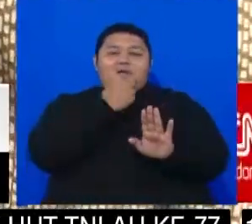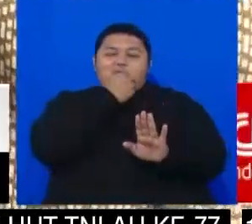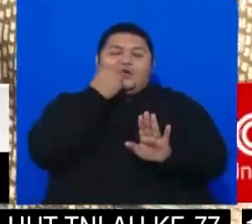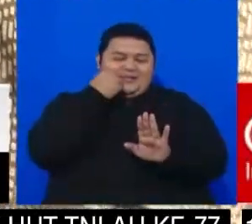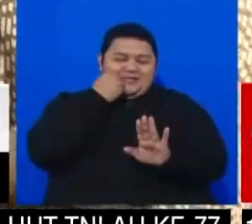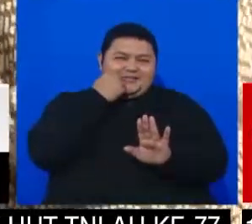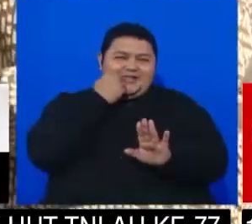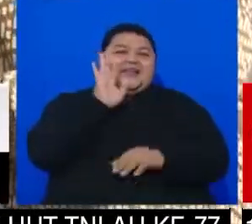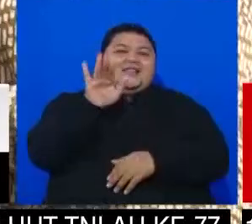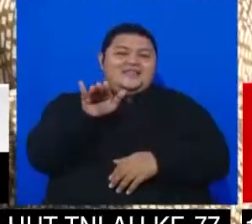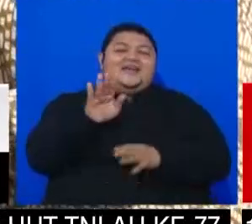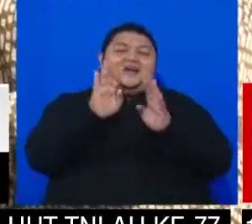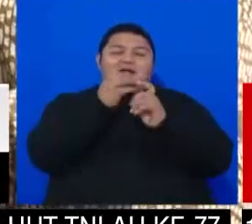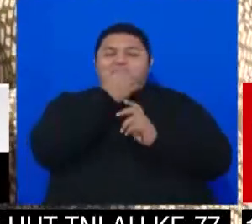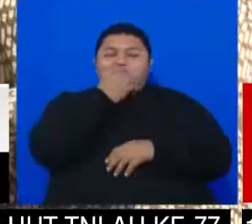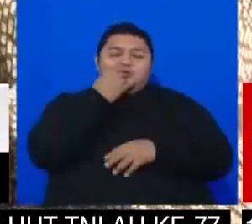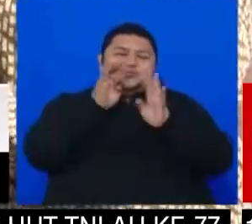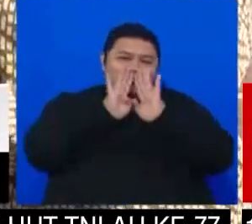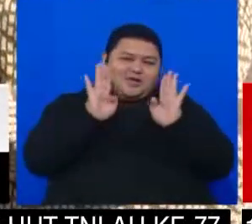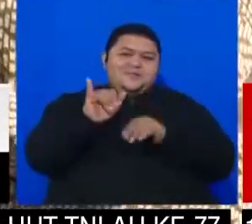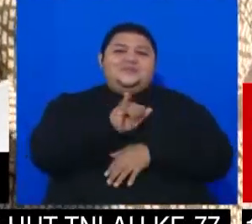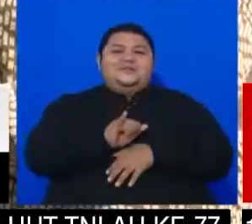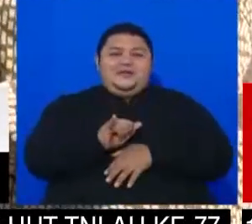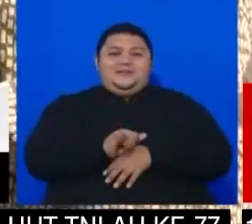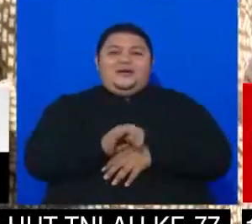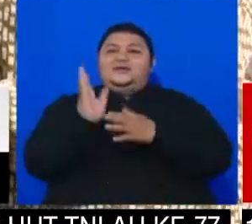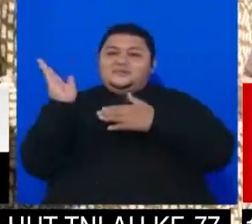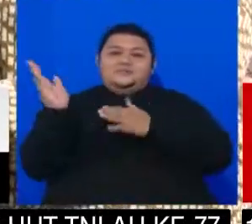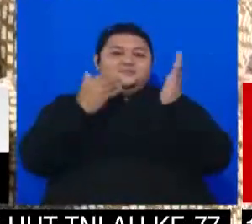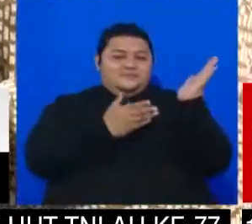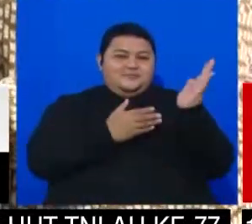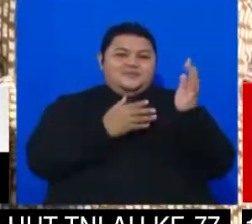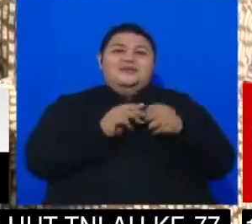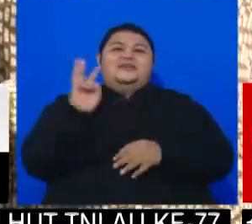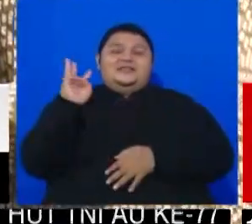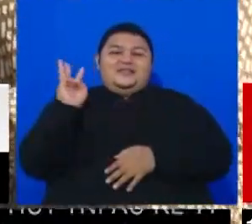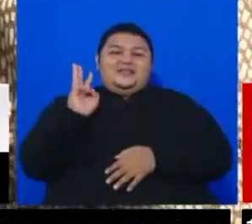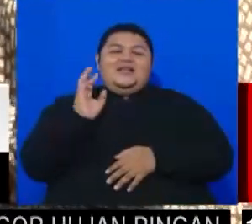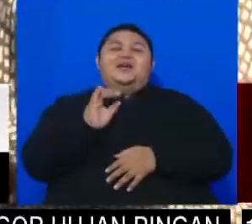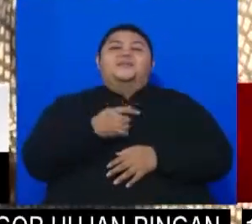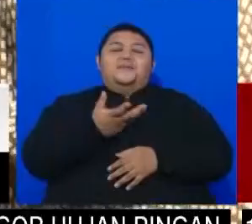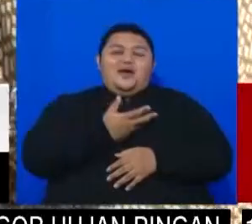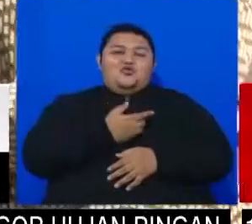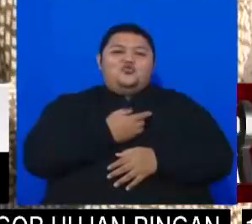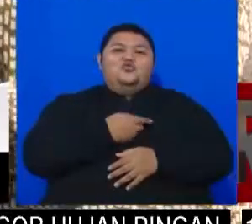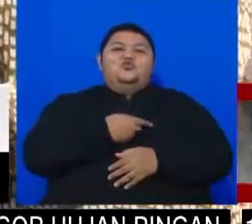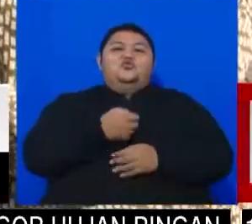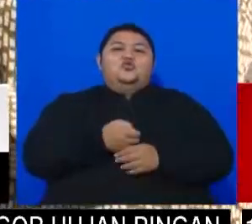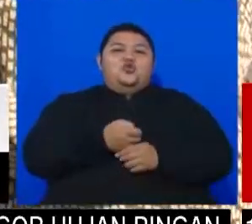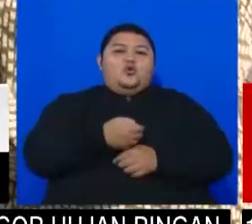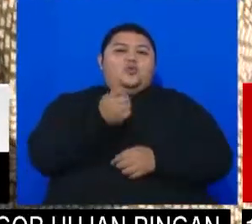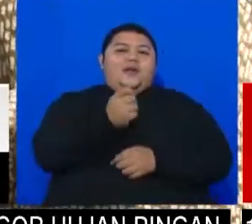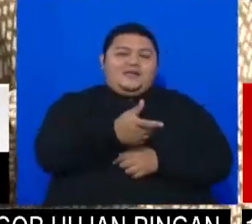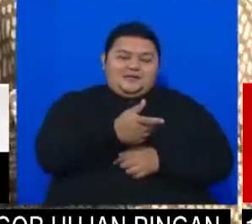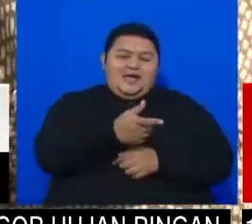buka puasa bareng. Nah, kali ini saya sudah bersama dengan Tesela dan juga Bu Yanti. Kita adalah Power Ranger. Oh, bukan. Kita di sini mau belanja. Jadi Bu Yanti dan